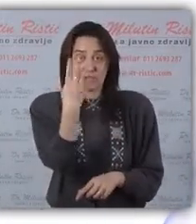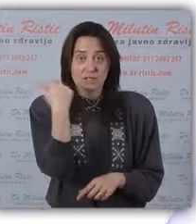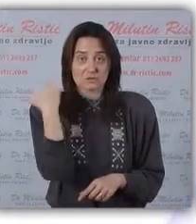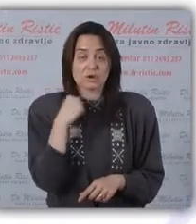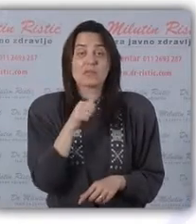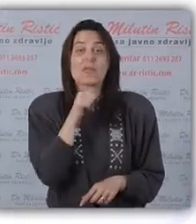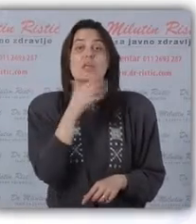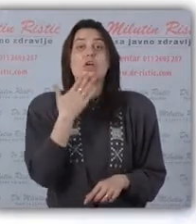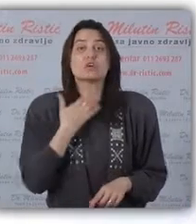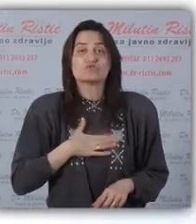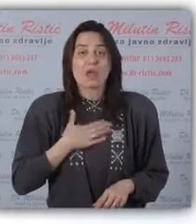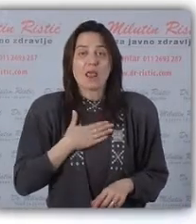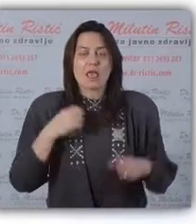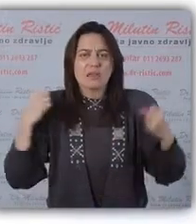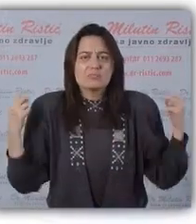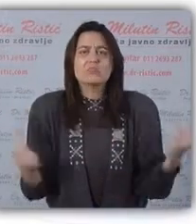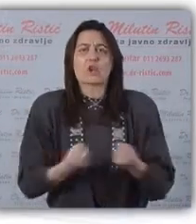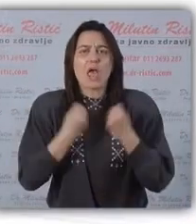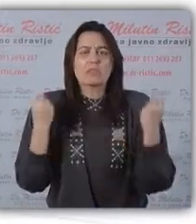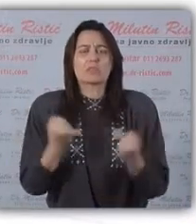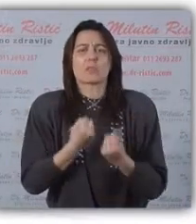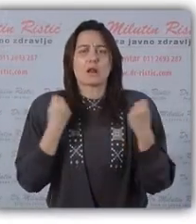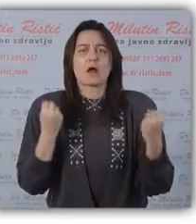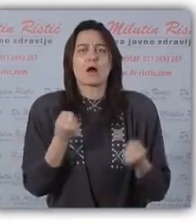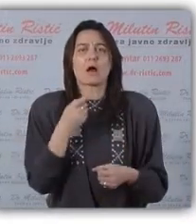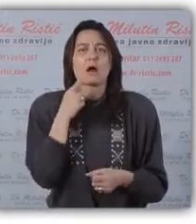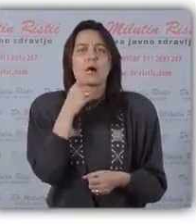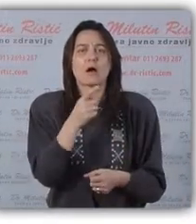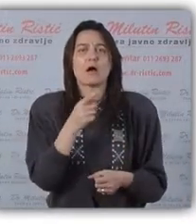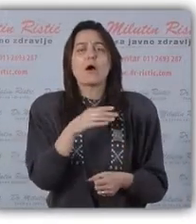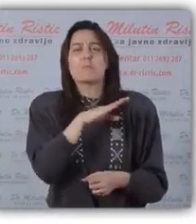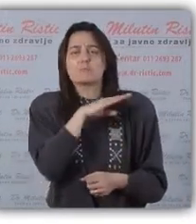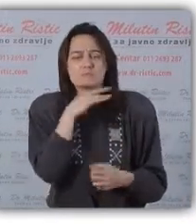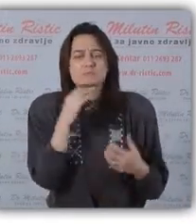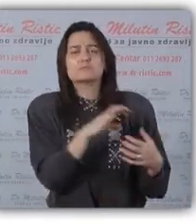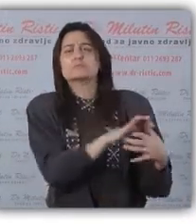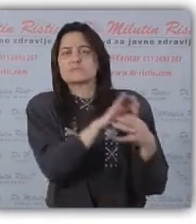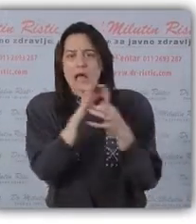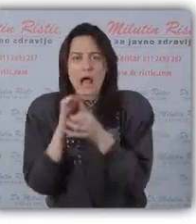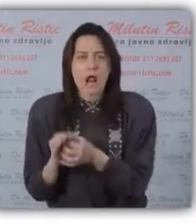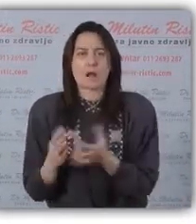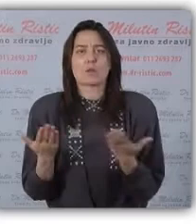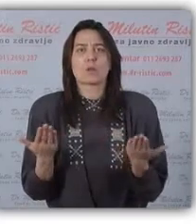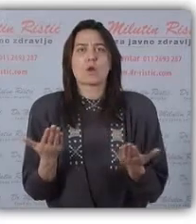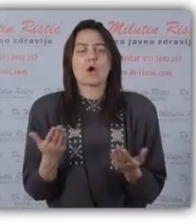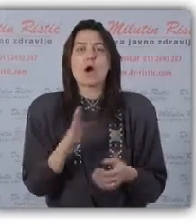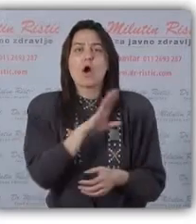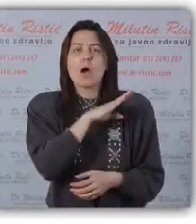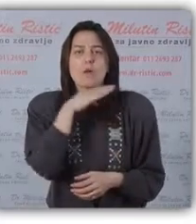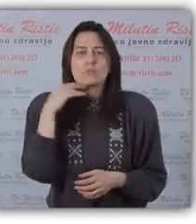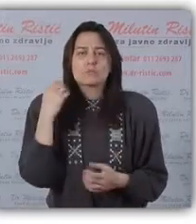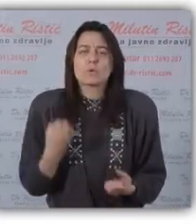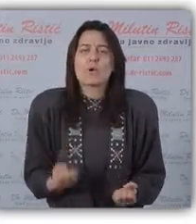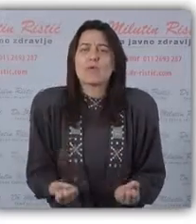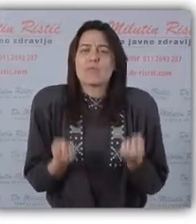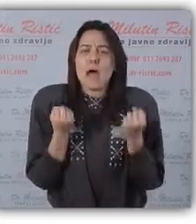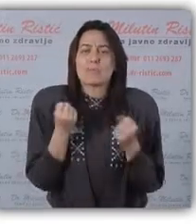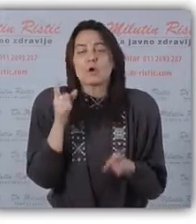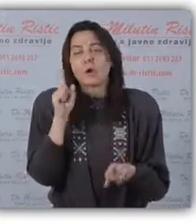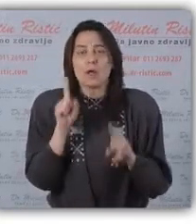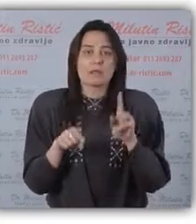ima 40 godina i želi da trenira i vežba, to je jako intenzivno, sa puno